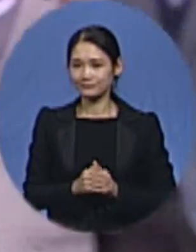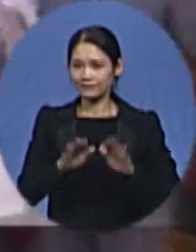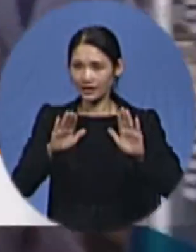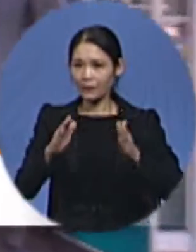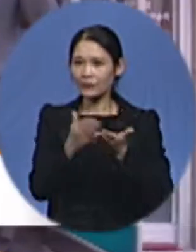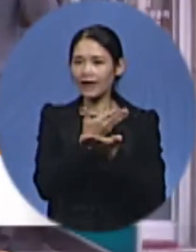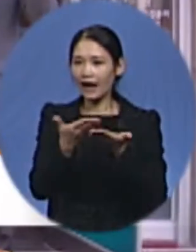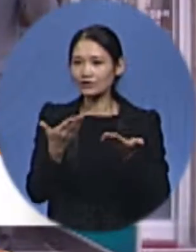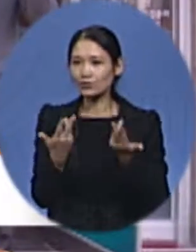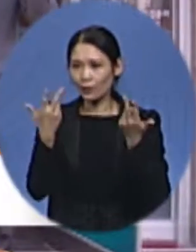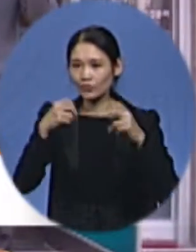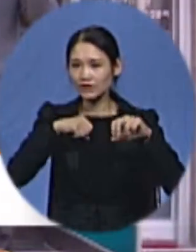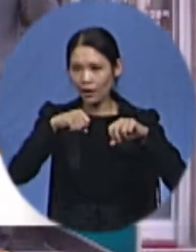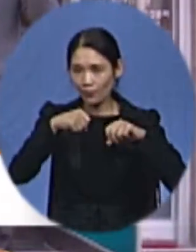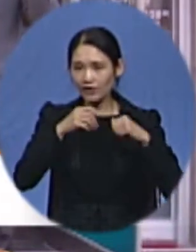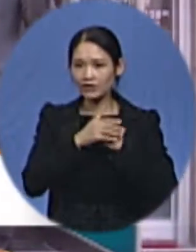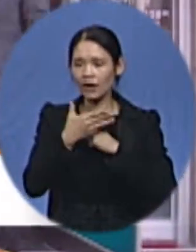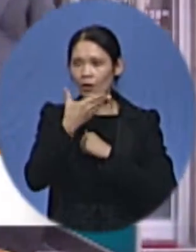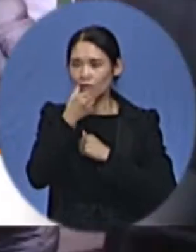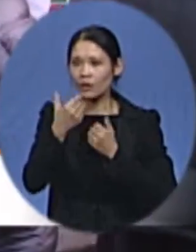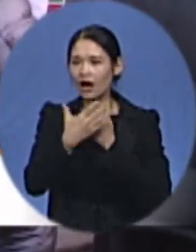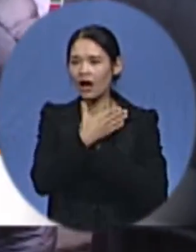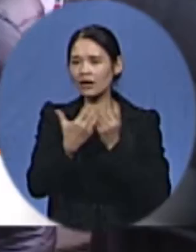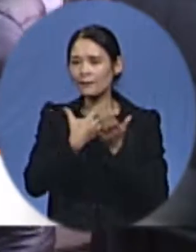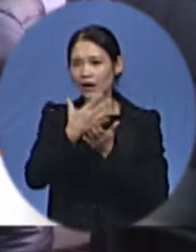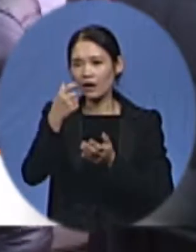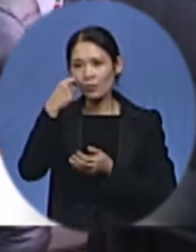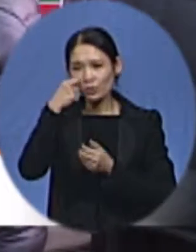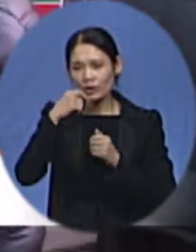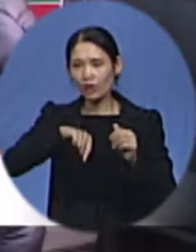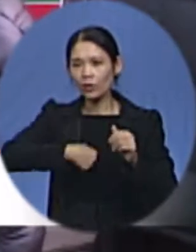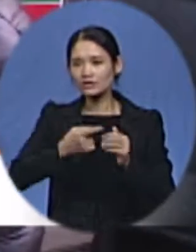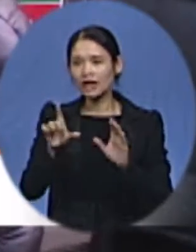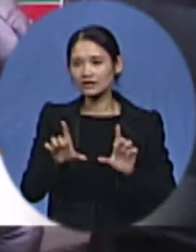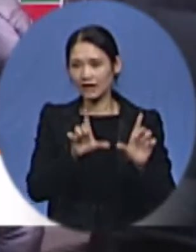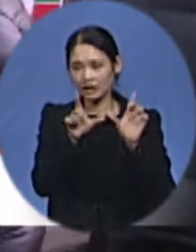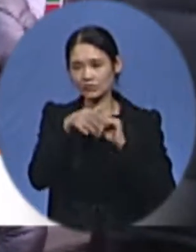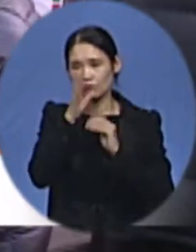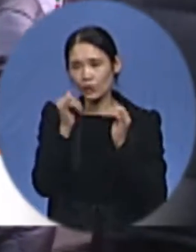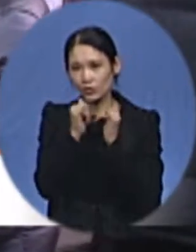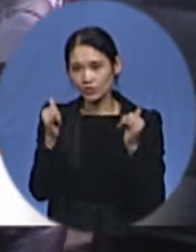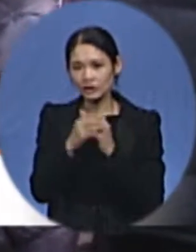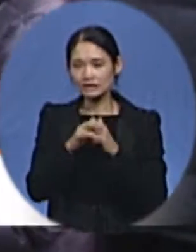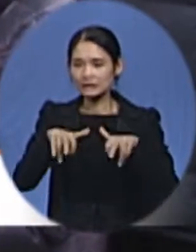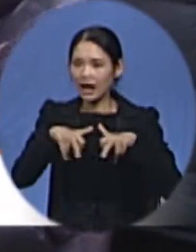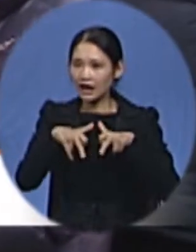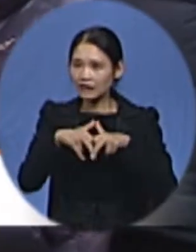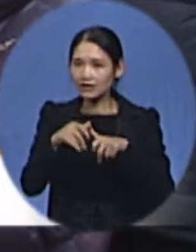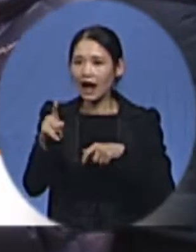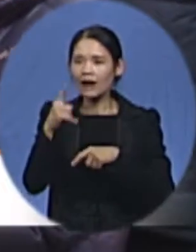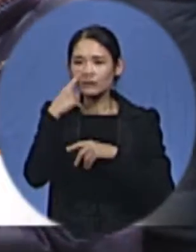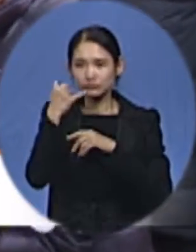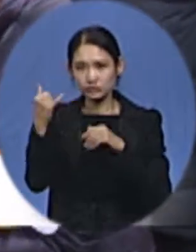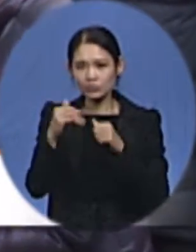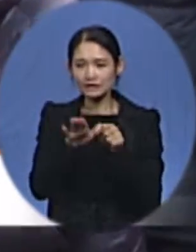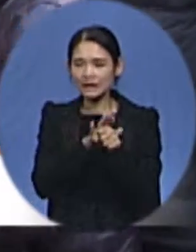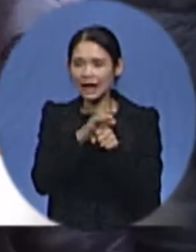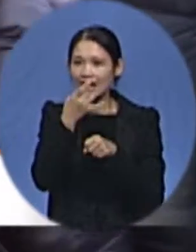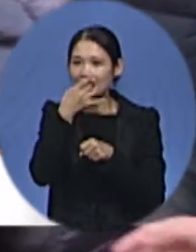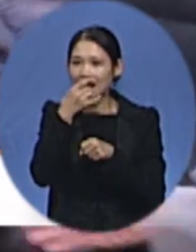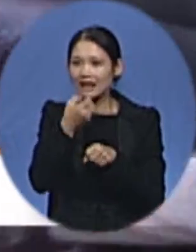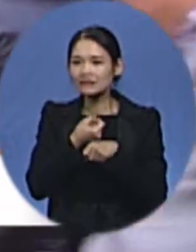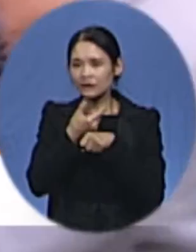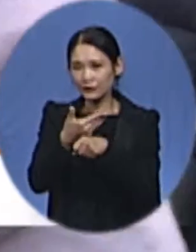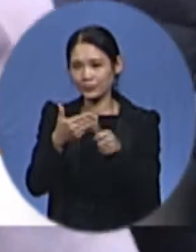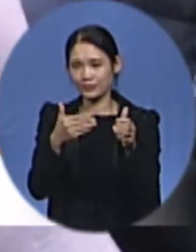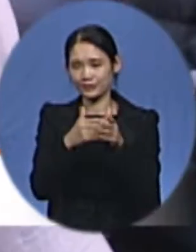이번 나눔봉사에서는 복지 사각지대에 놓인 독거노인과 장애인, 한부모 가정 등에게 사랑의 쌀이